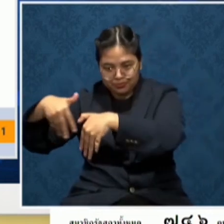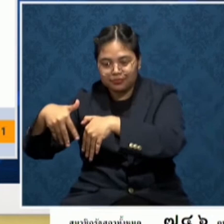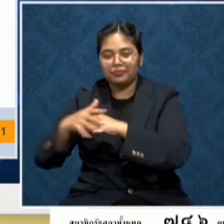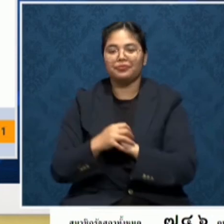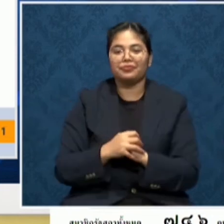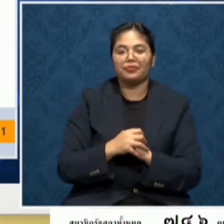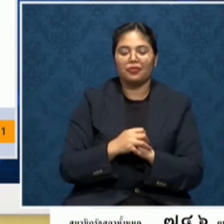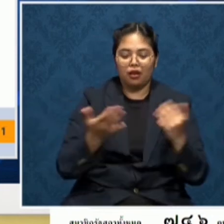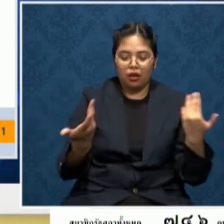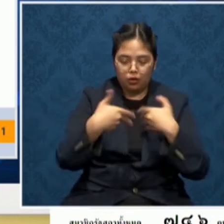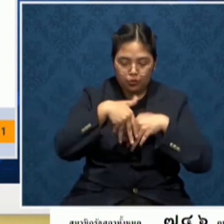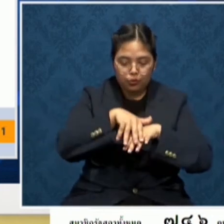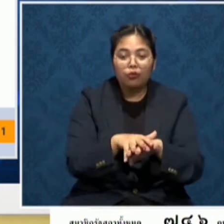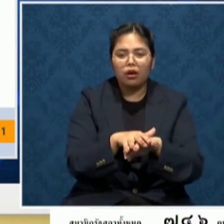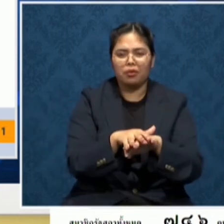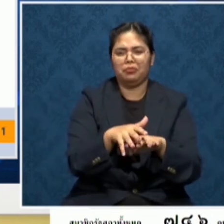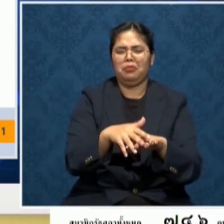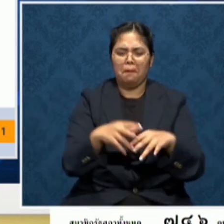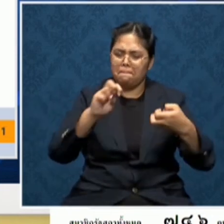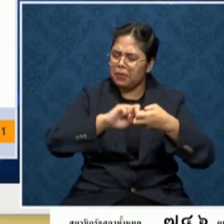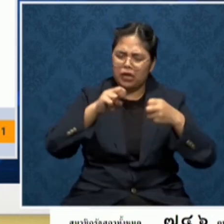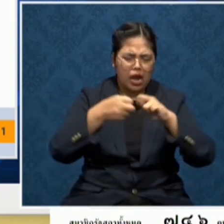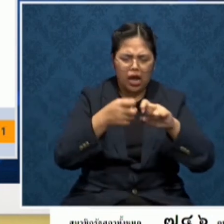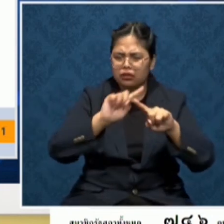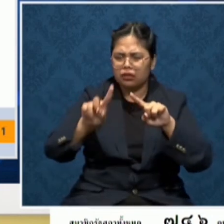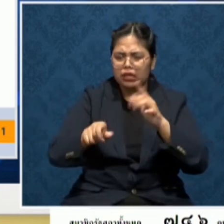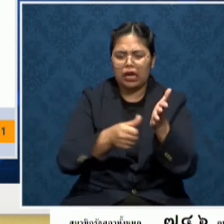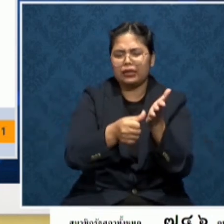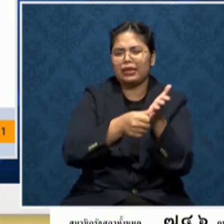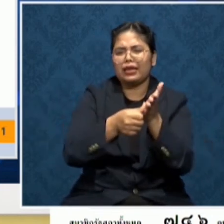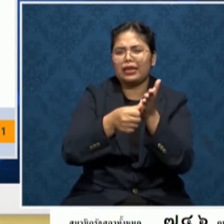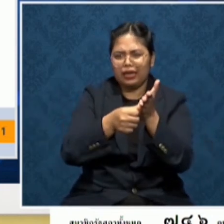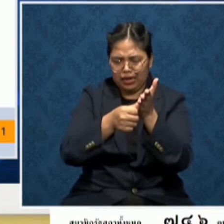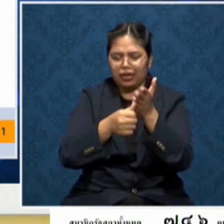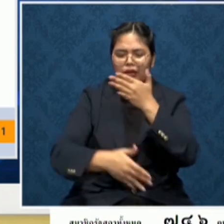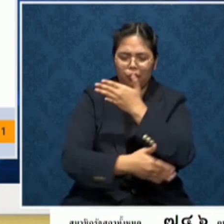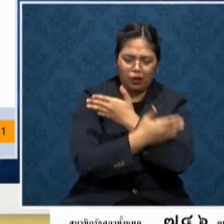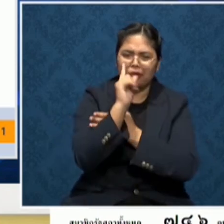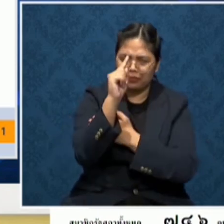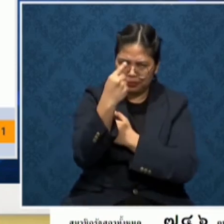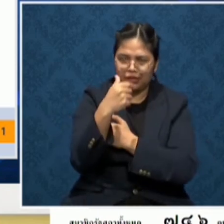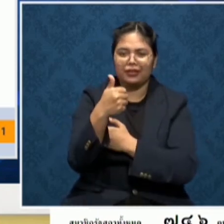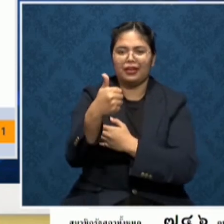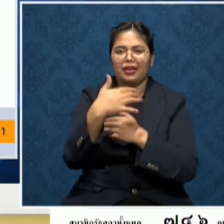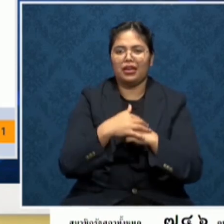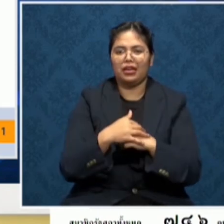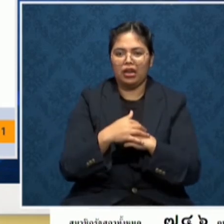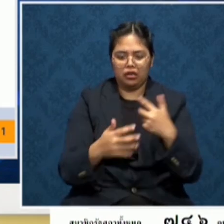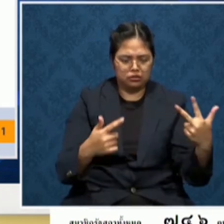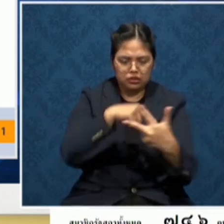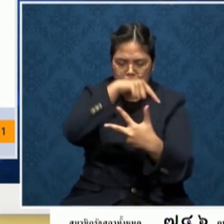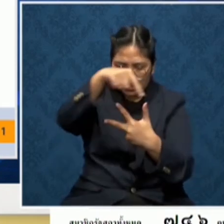เพื่อร่วมกันแก้ปัญหาความท้าทายต่างๆและสร้างสรรค์โอกาสใหม่ๆร่วมกันท่านอย่าลืมพลังสามอำนาจ